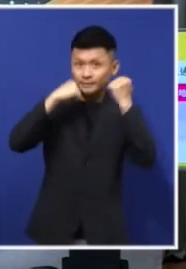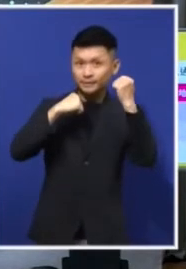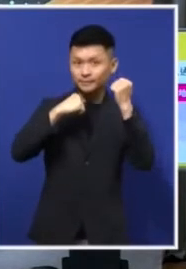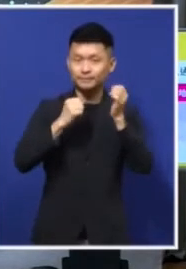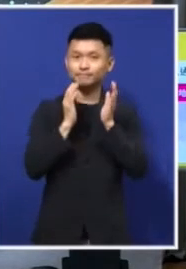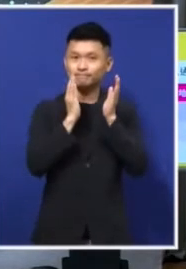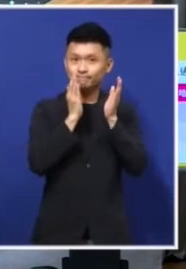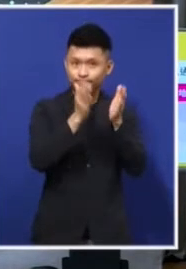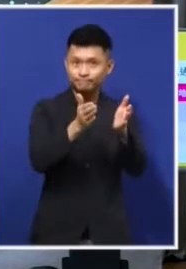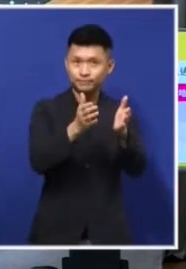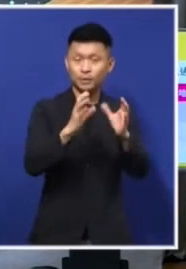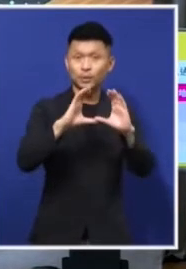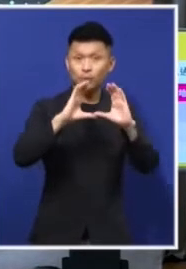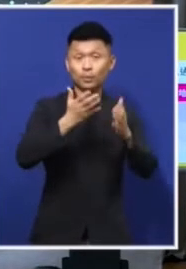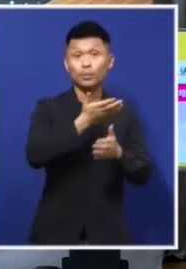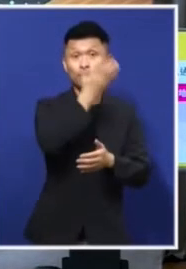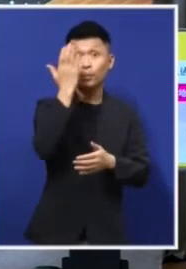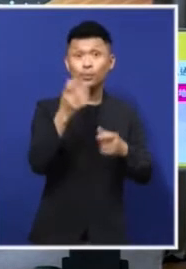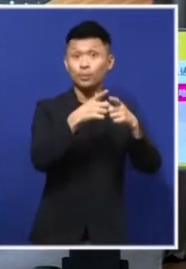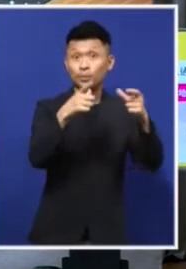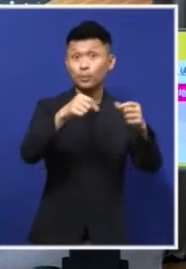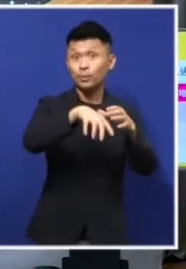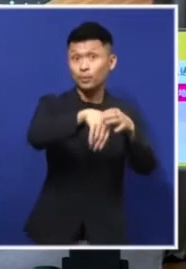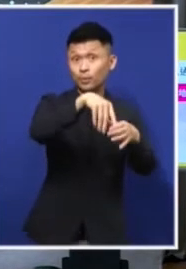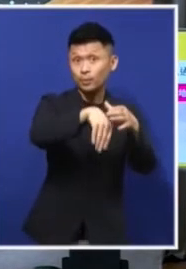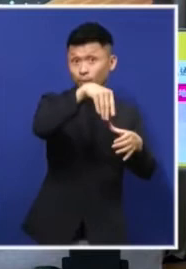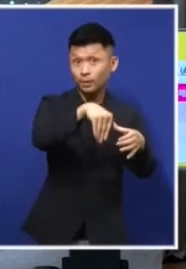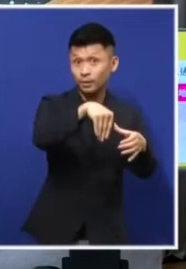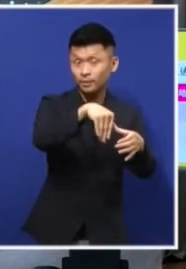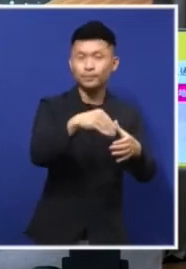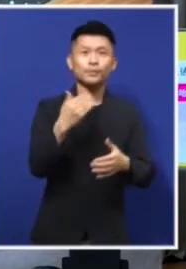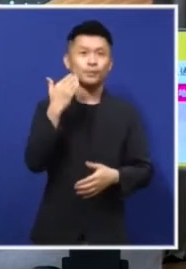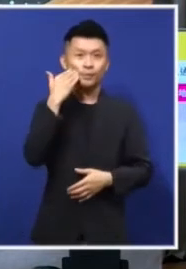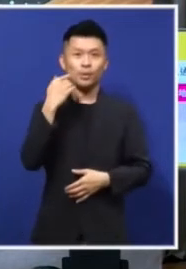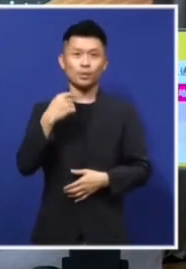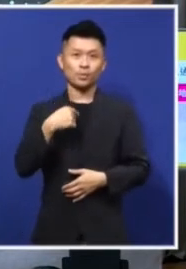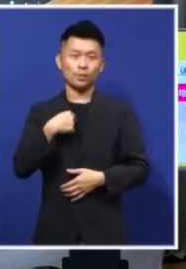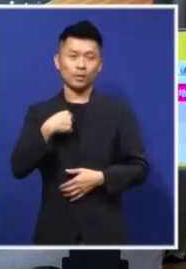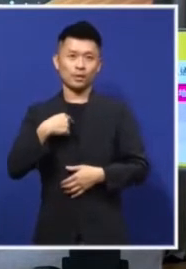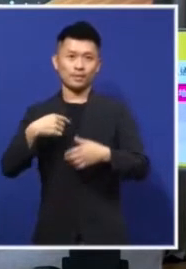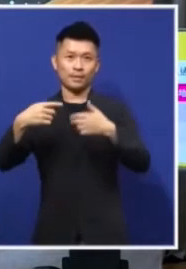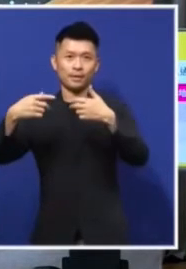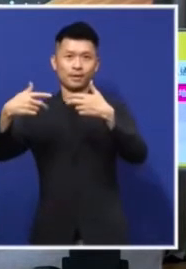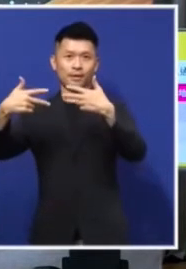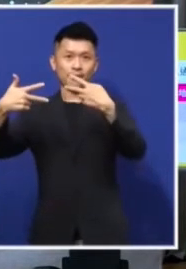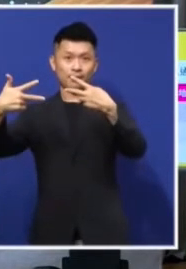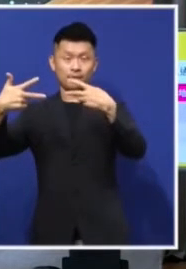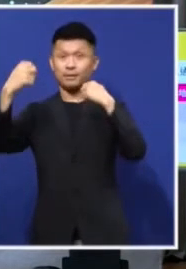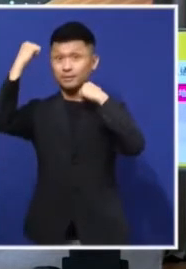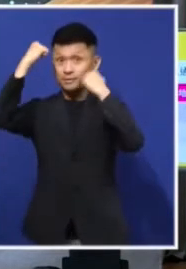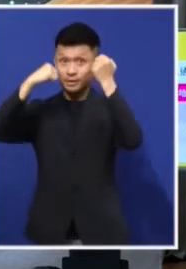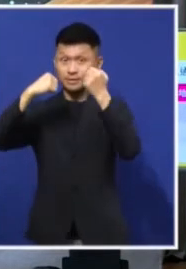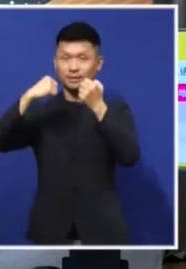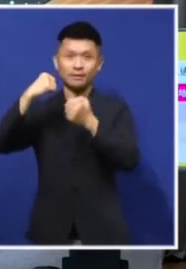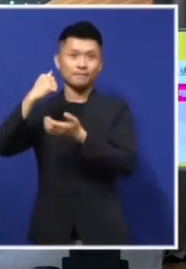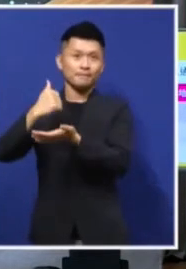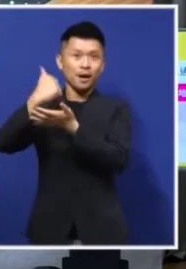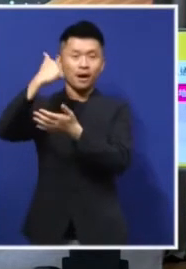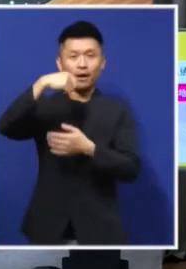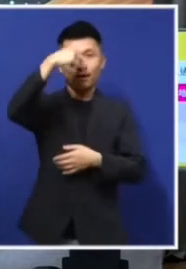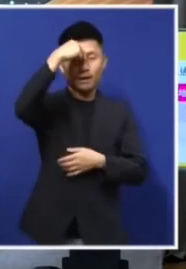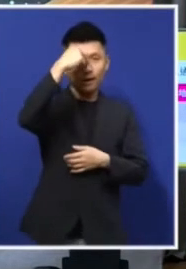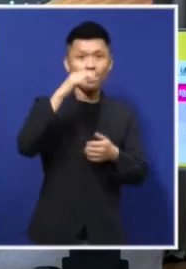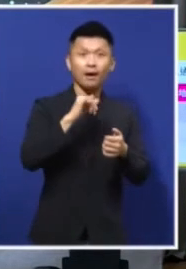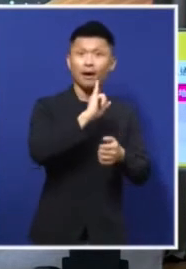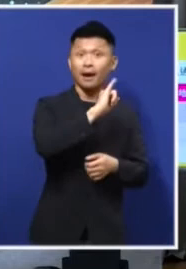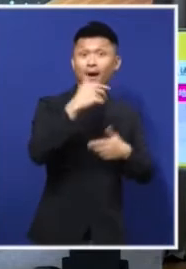抽国旅券的意思。然后假设我在某一个周二上午中了，那周二下午的爱元券我